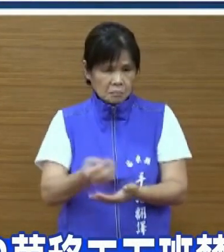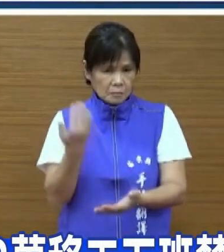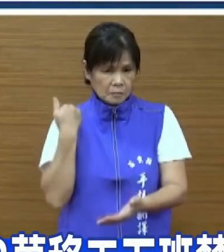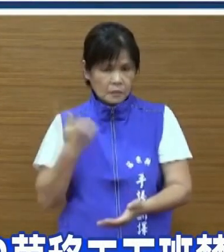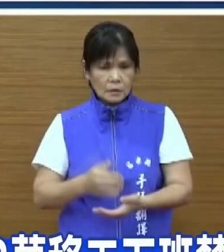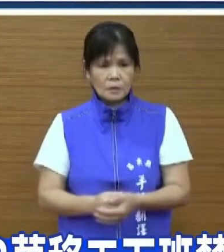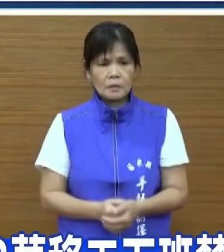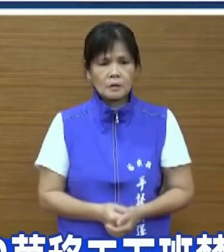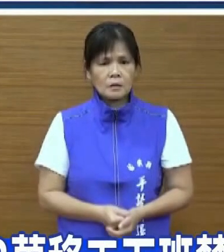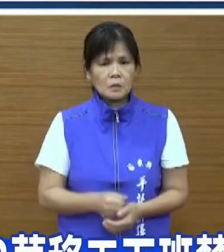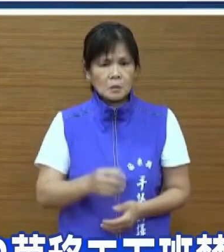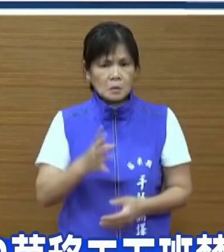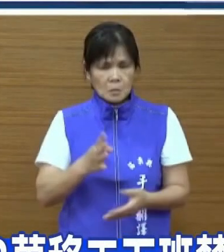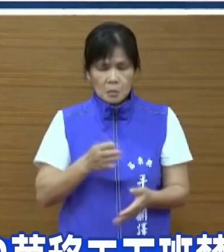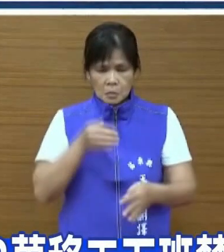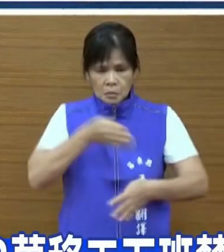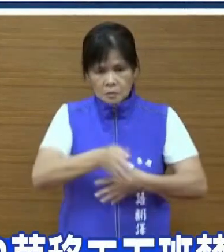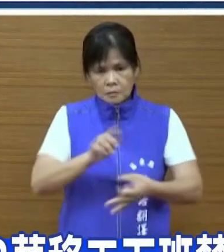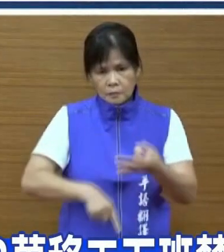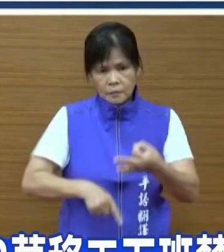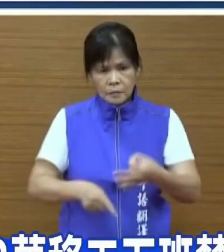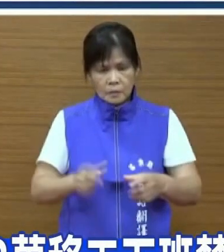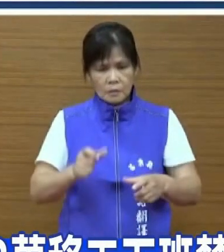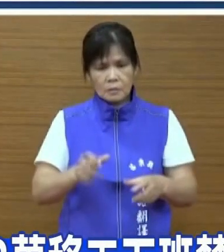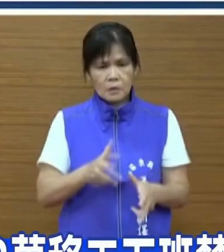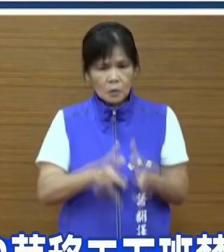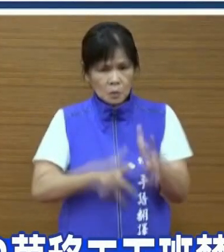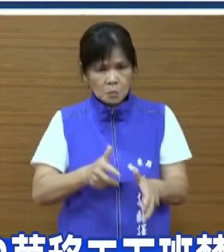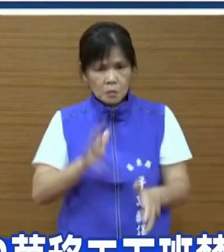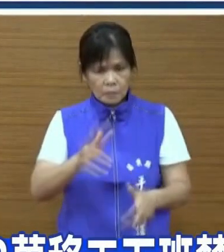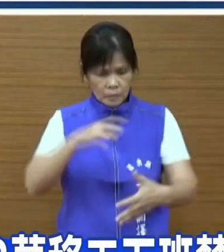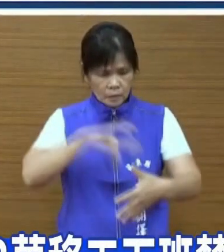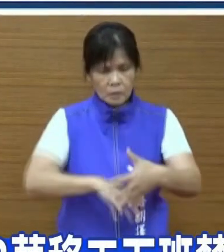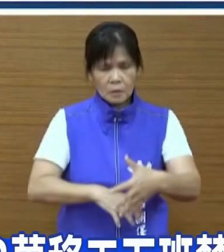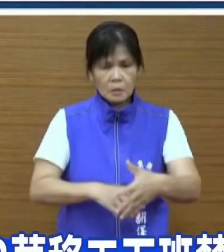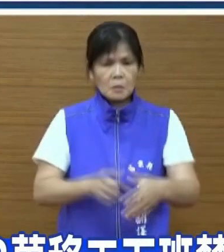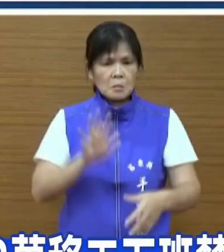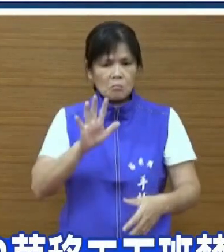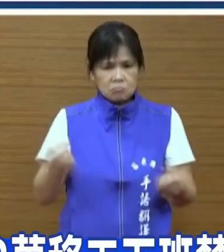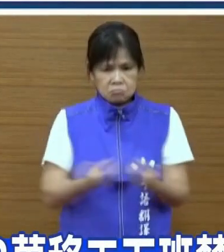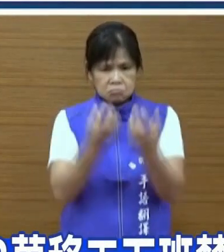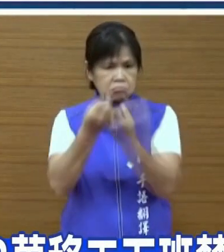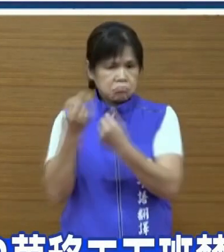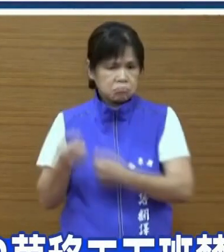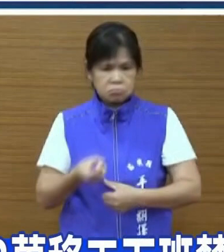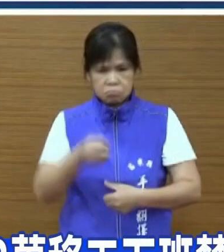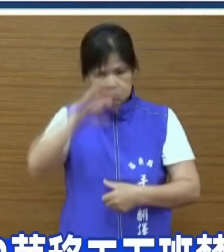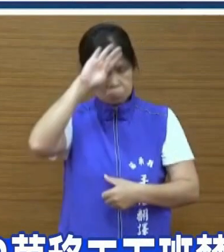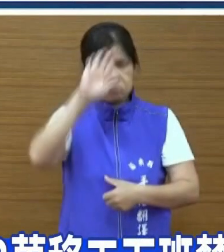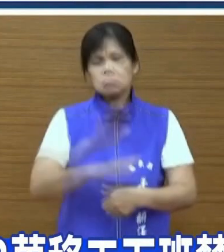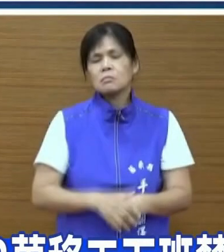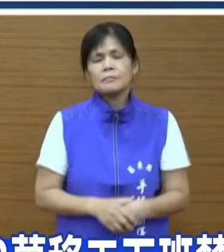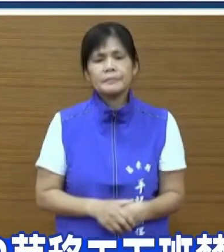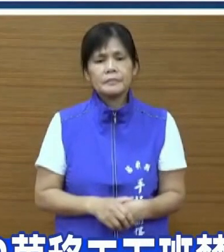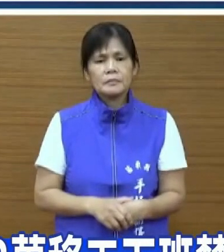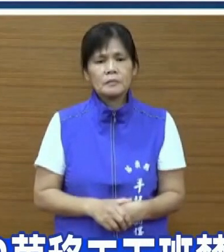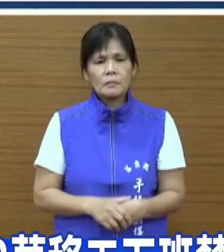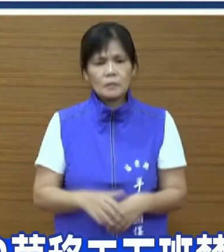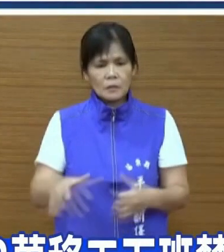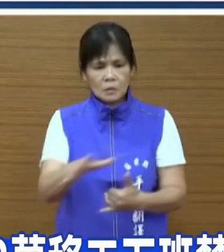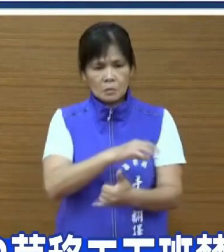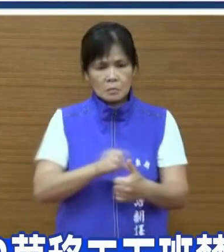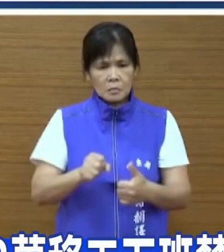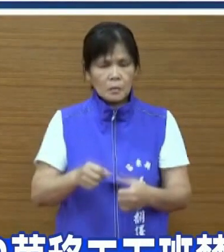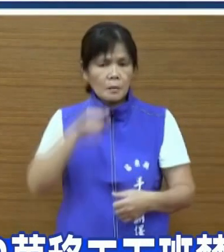等这些的大企业内部移工出了问题，所以我们全县的移